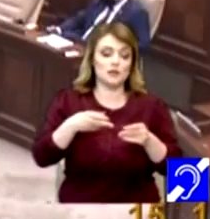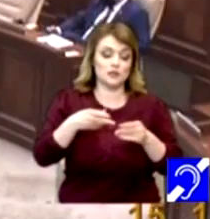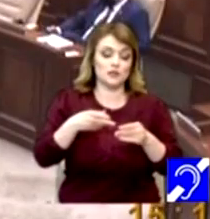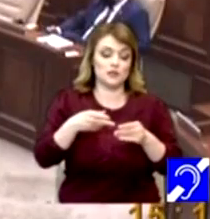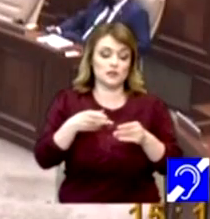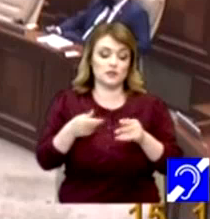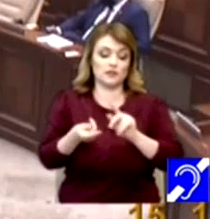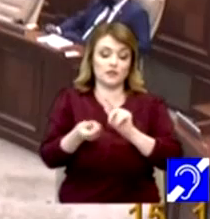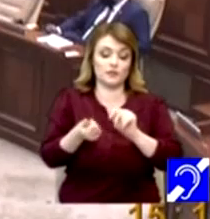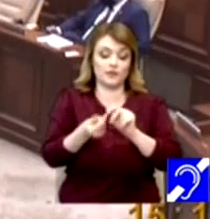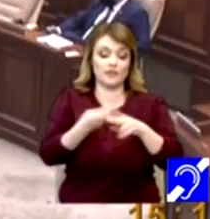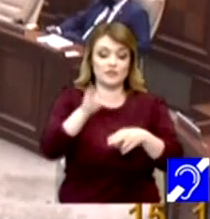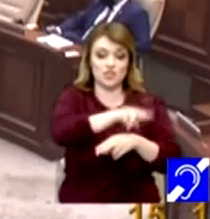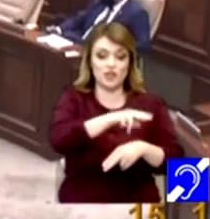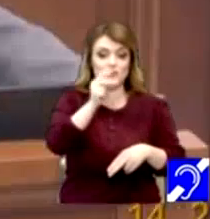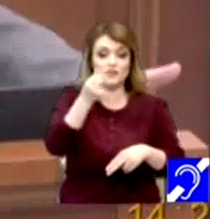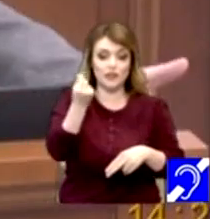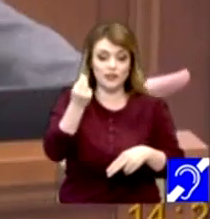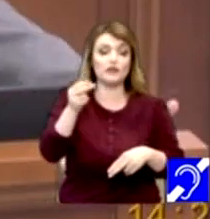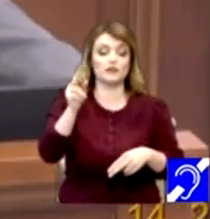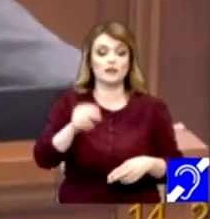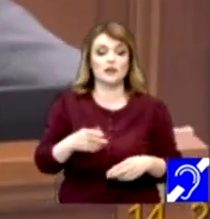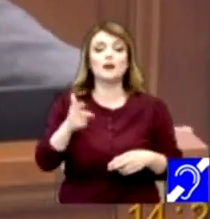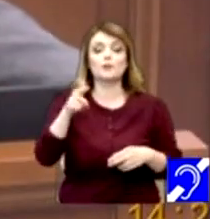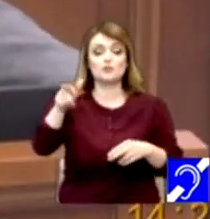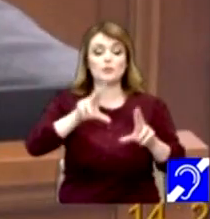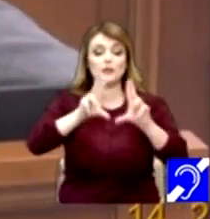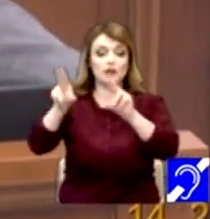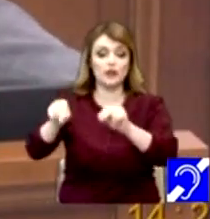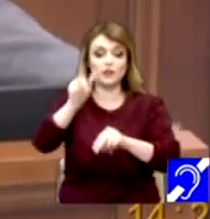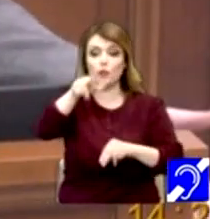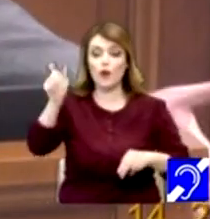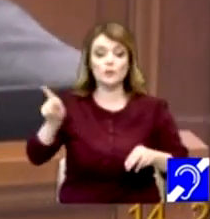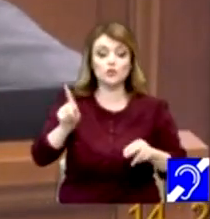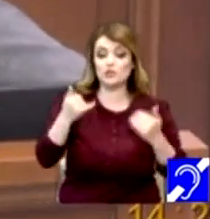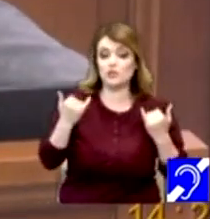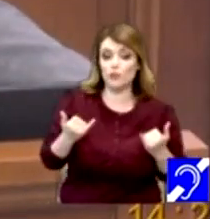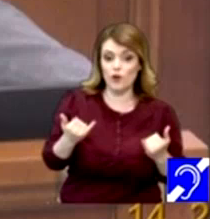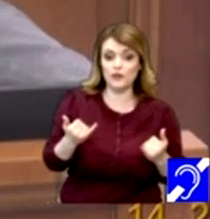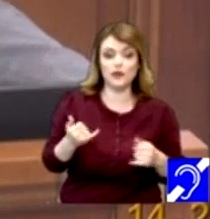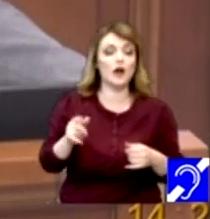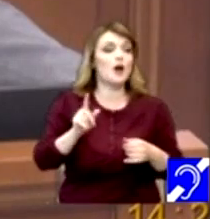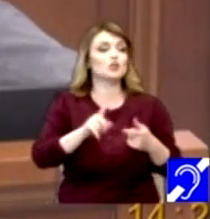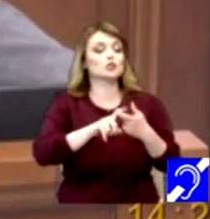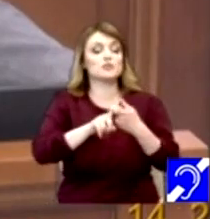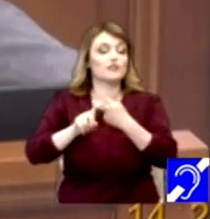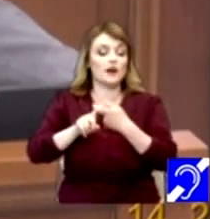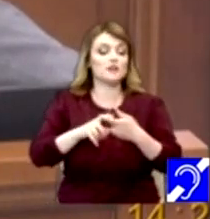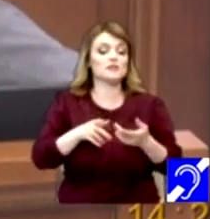banii furați din bănci prin taxe și impozite. De ce promiteți cetățenilor ceea ce astăzi spuneți că este populist și nu